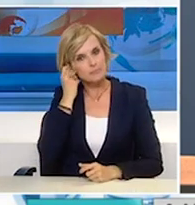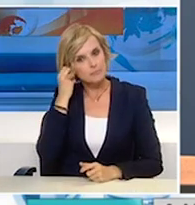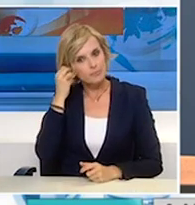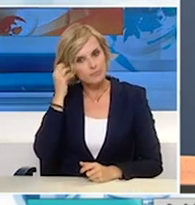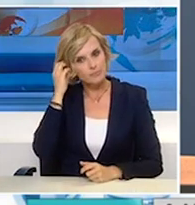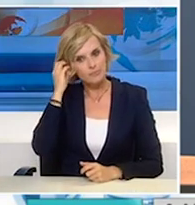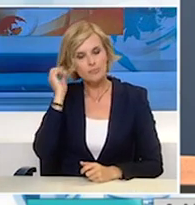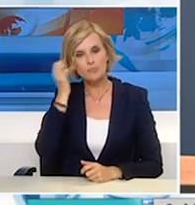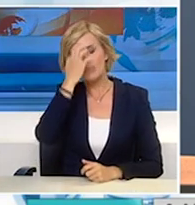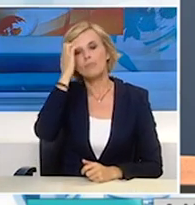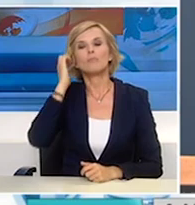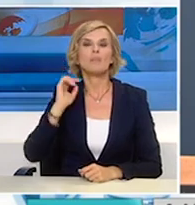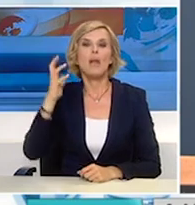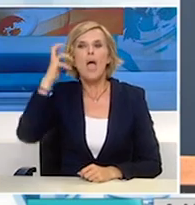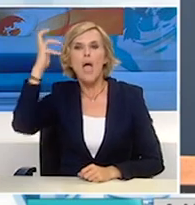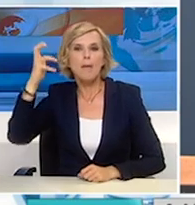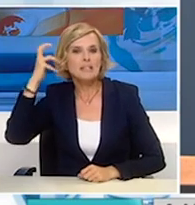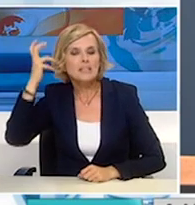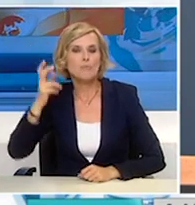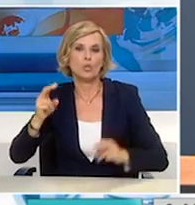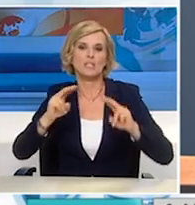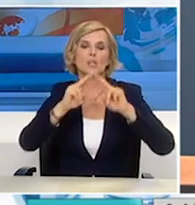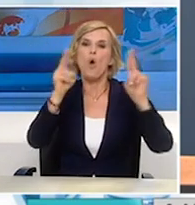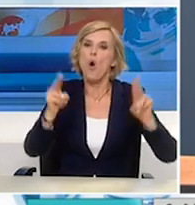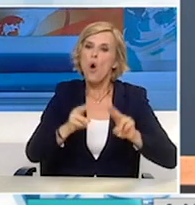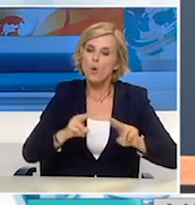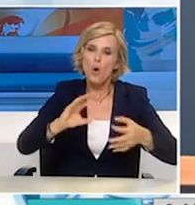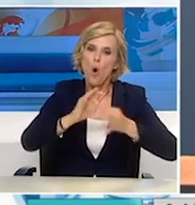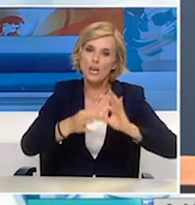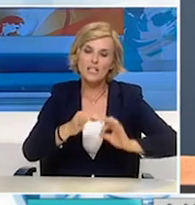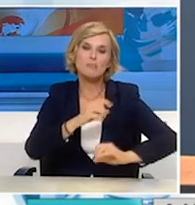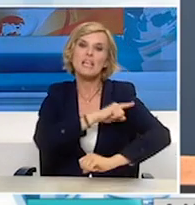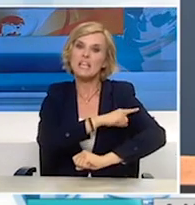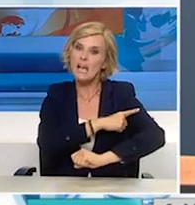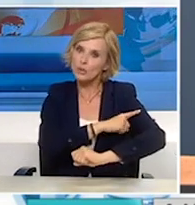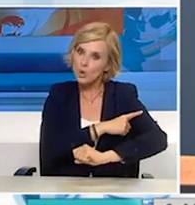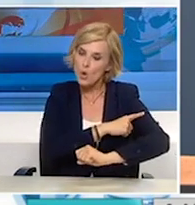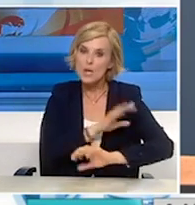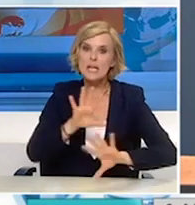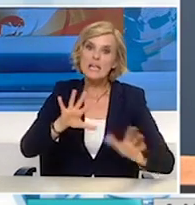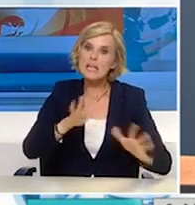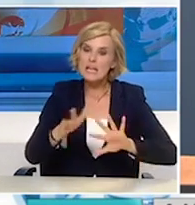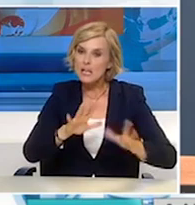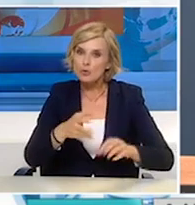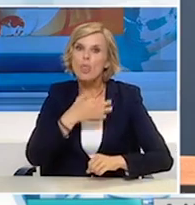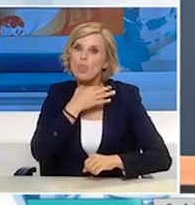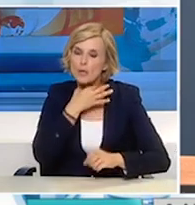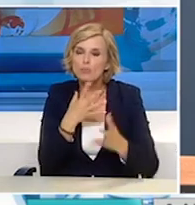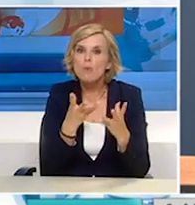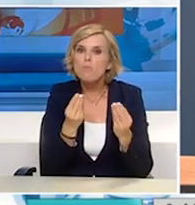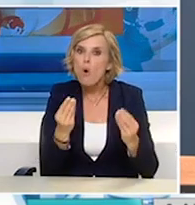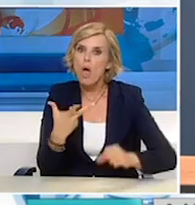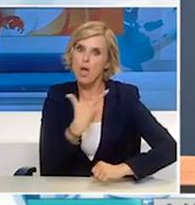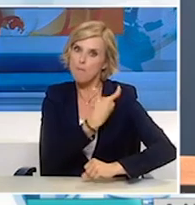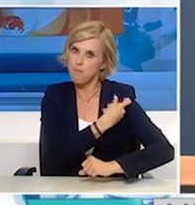ΠΟΗ και επιστήμονες από επιστημονικούς κύκλους σε όλο τον κόσμο ότι θα χρειαστούμε πιθανότατα πολλά από αυτά τα εμβόλια, αν